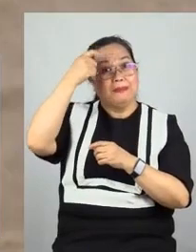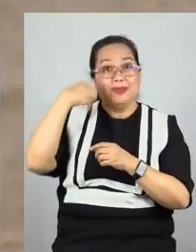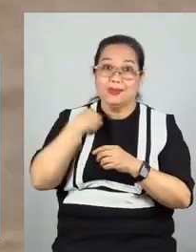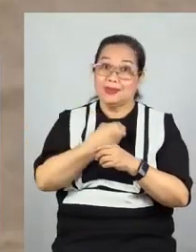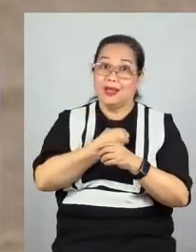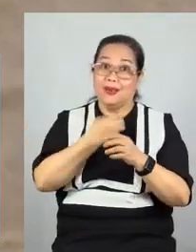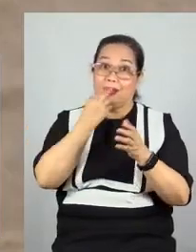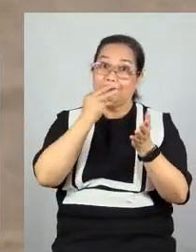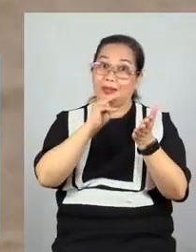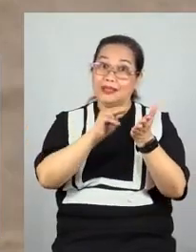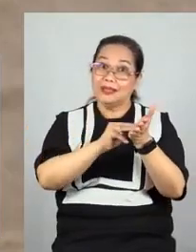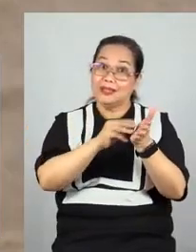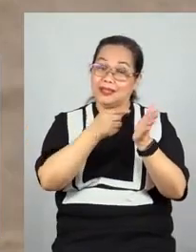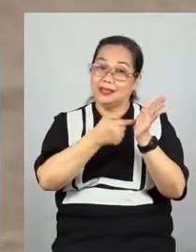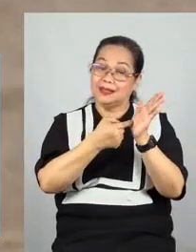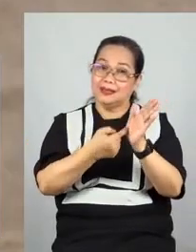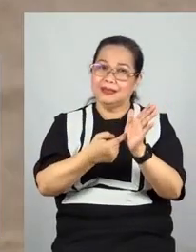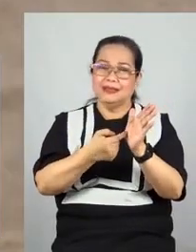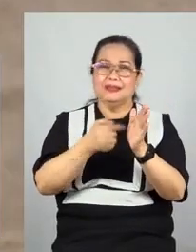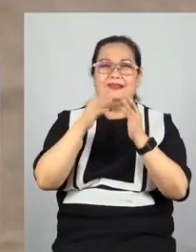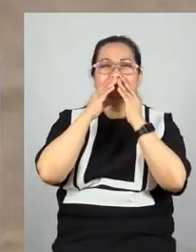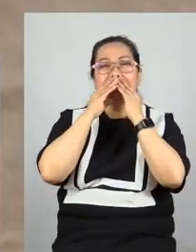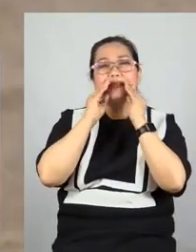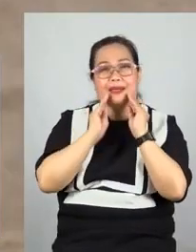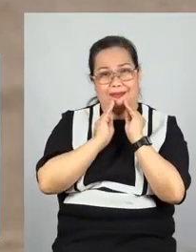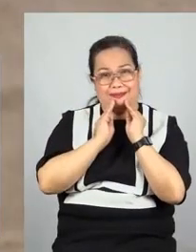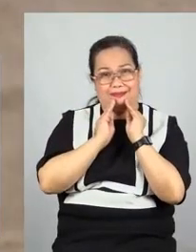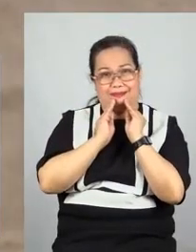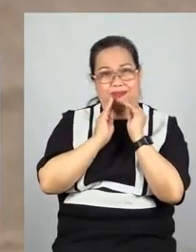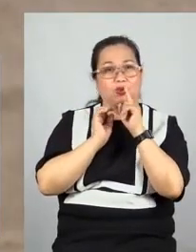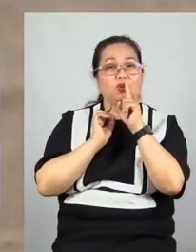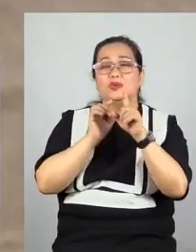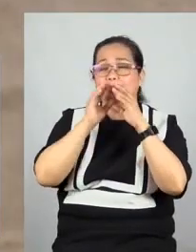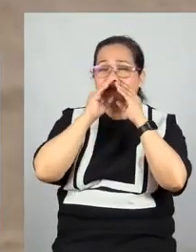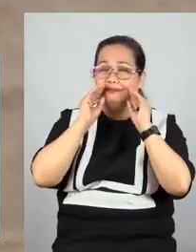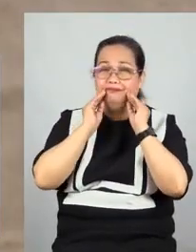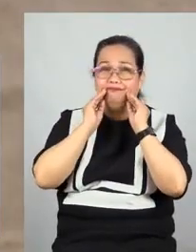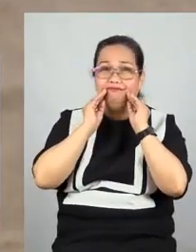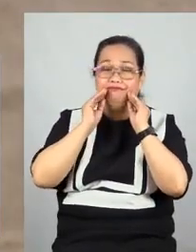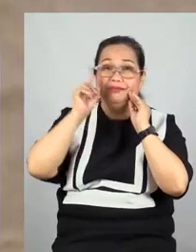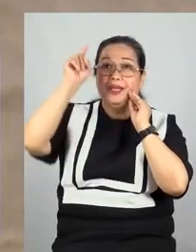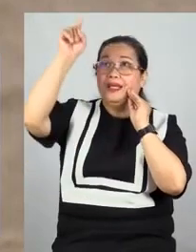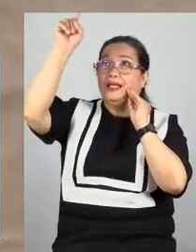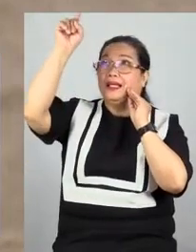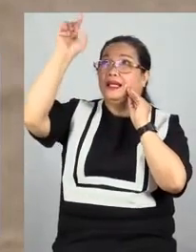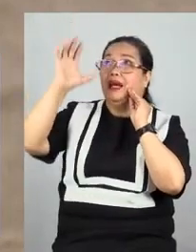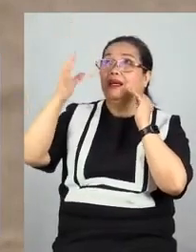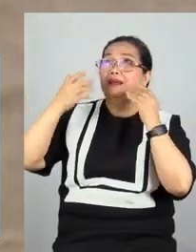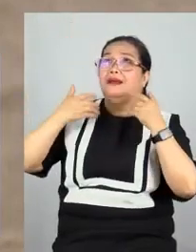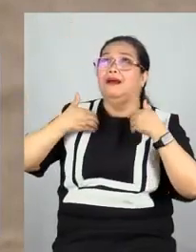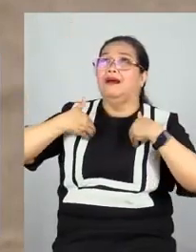natin, parang malungkot. Di ba? He emptied himself.